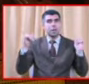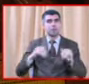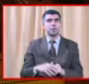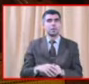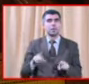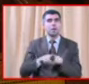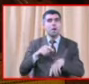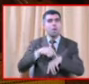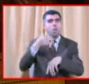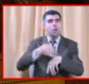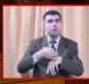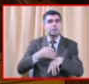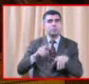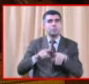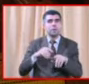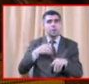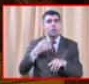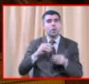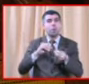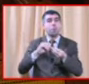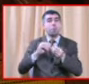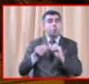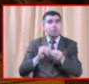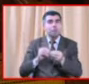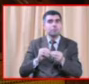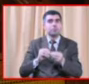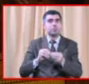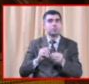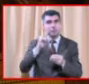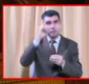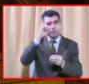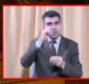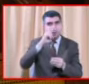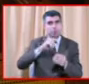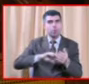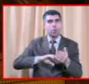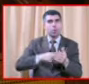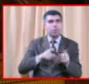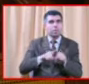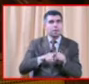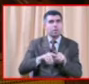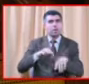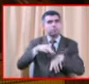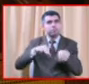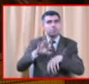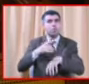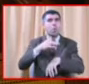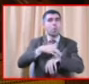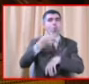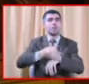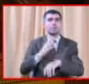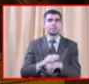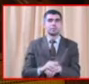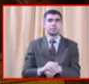نصفناش هذا المشكل الكبير، واعتقد تعاملنا بإطار تسير بالتوقيت.